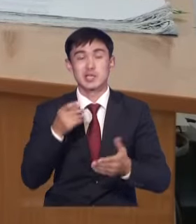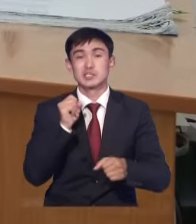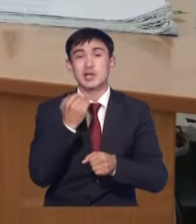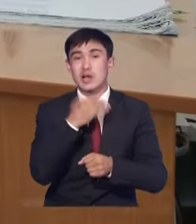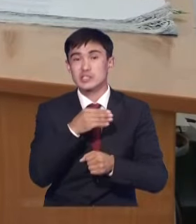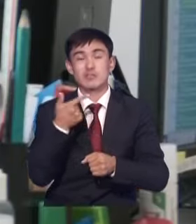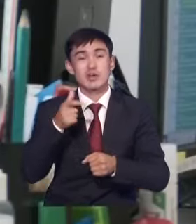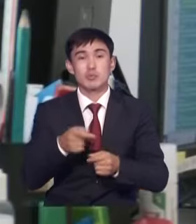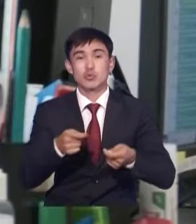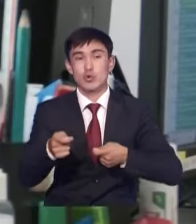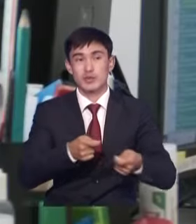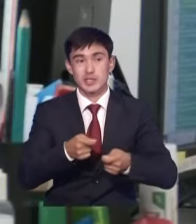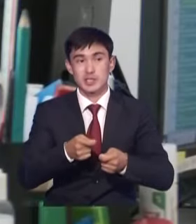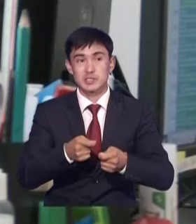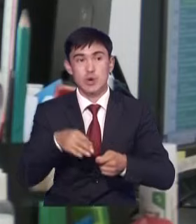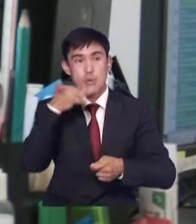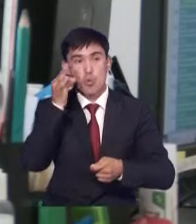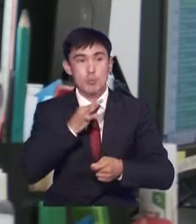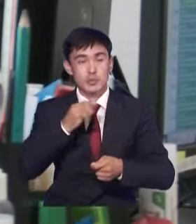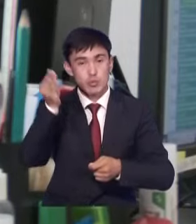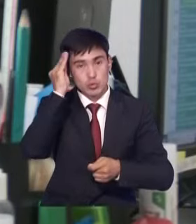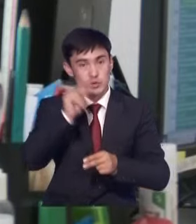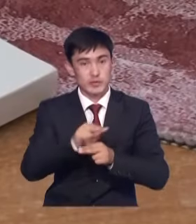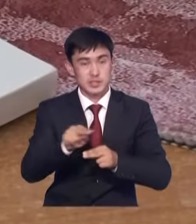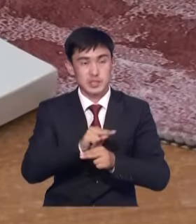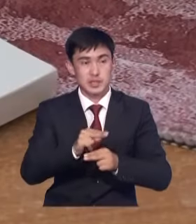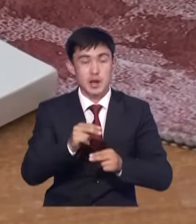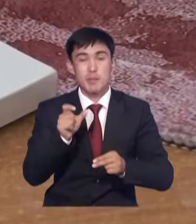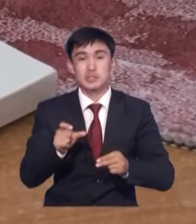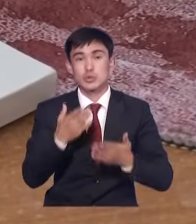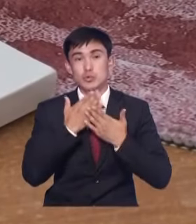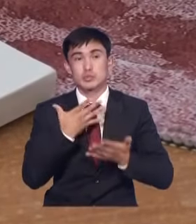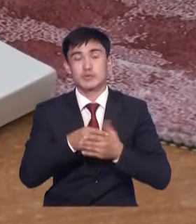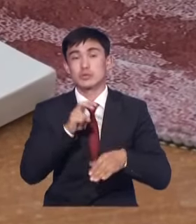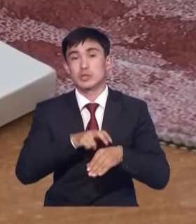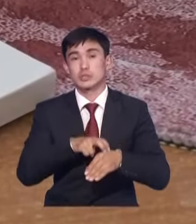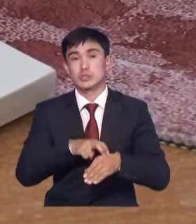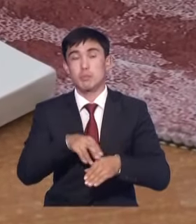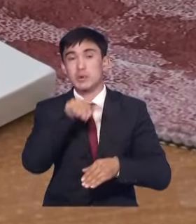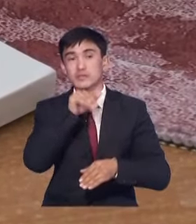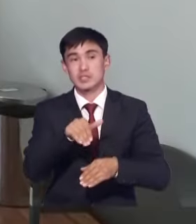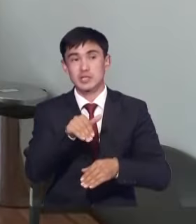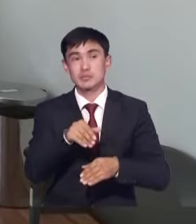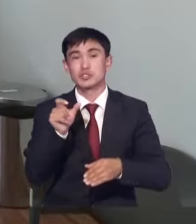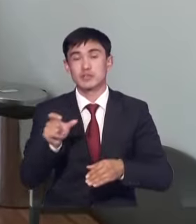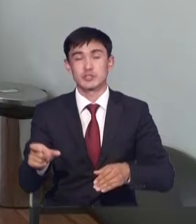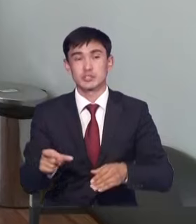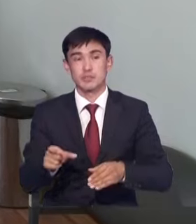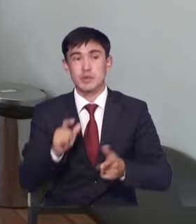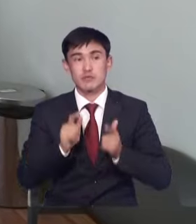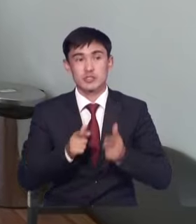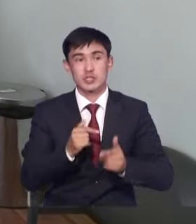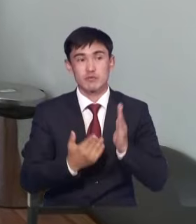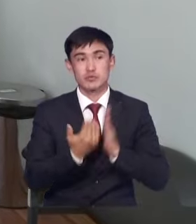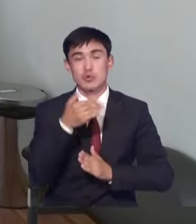качество грамотного руководителя, но и за опытность мудрого наставника. А пациенты любят своего доктора за чуткость, профессионализм и человечность. Подтверждением